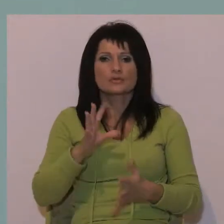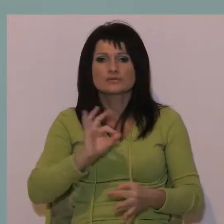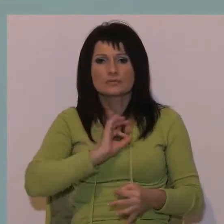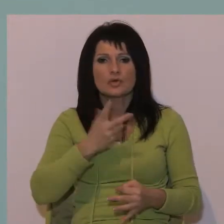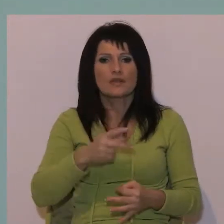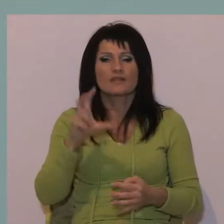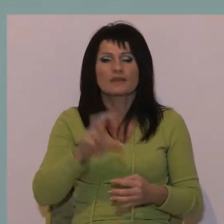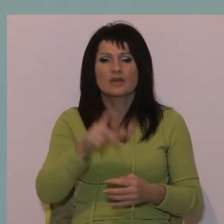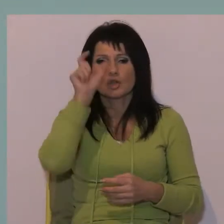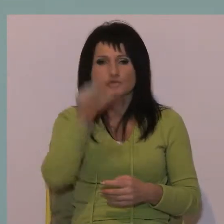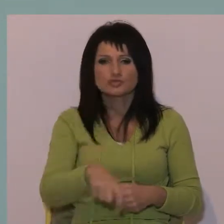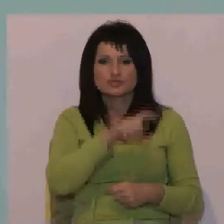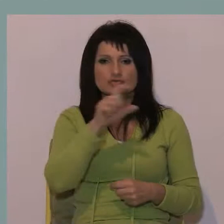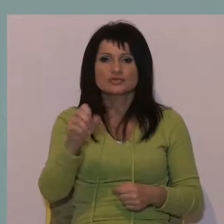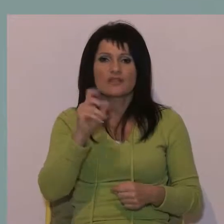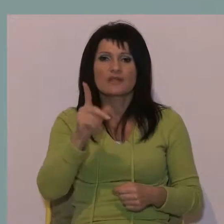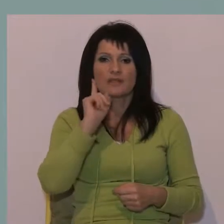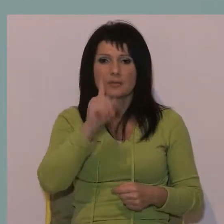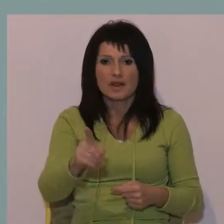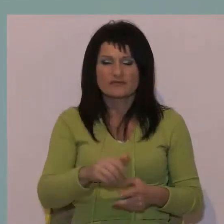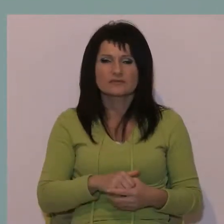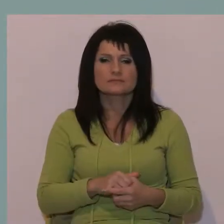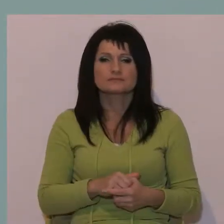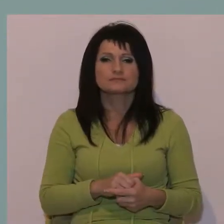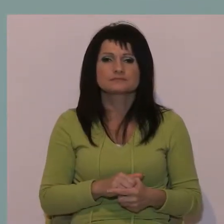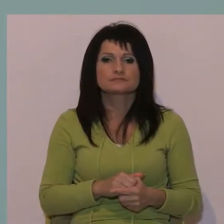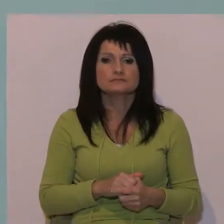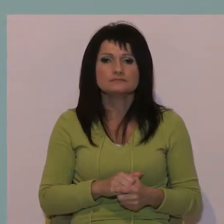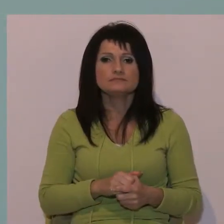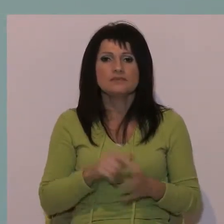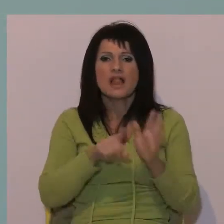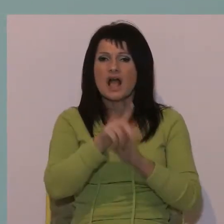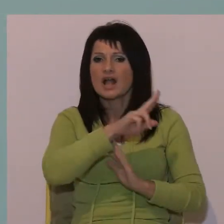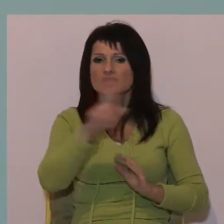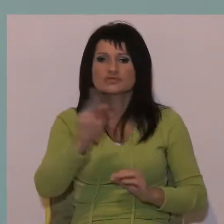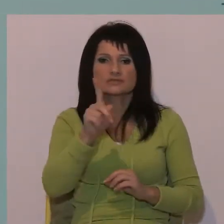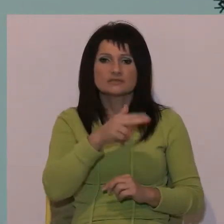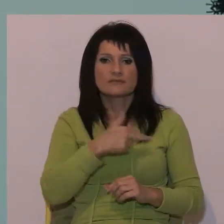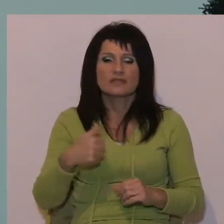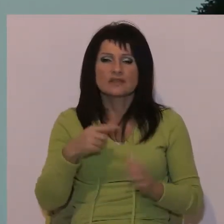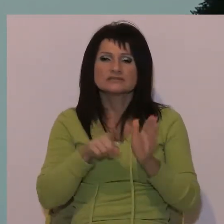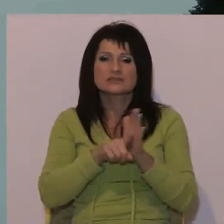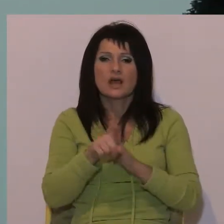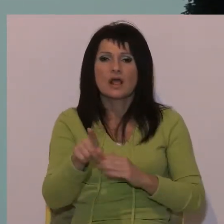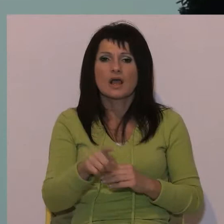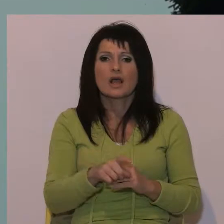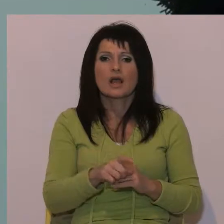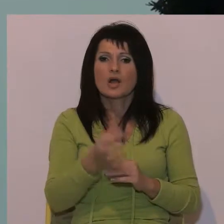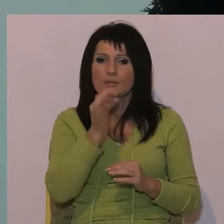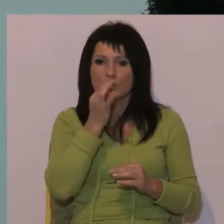niech krzyż tak naprawdę dla każdego z nas, dla